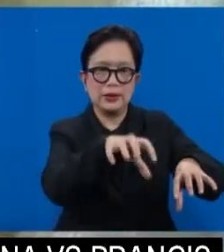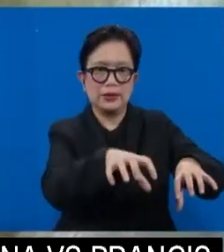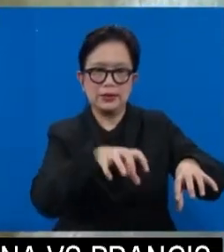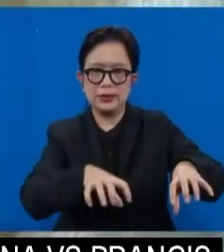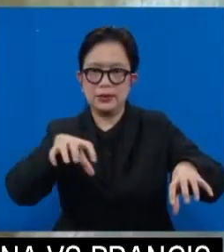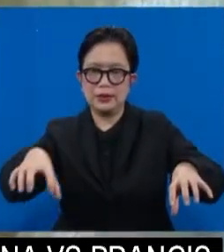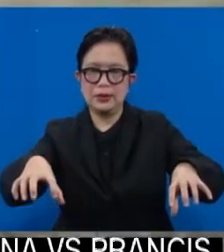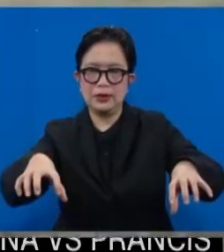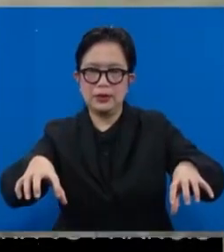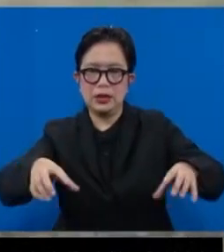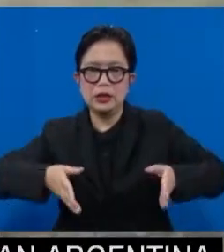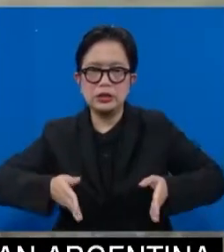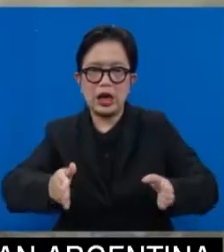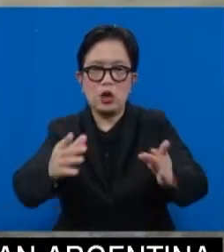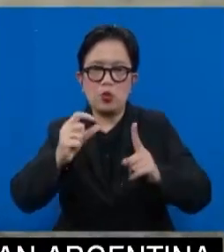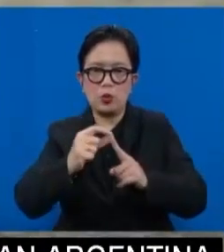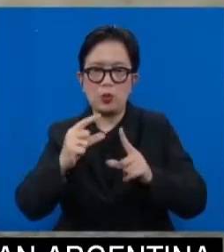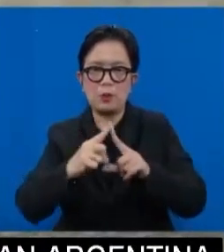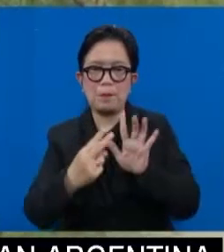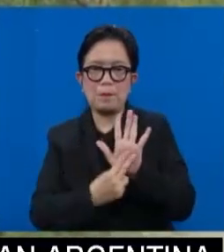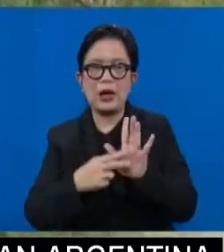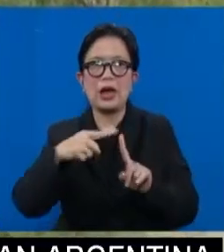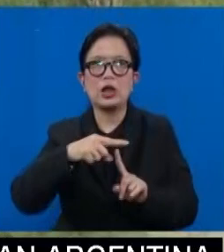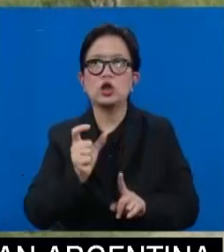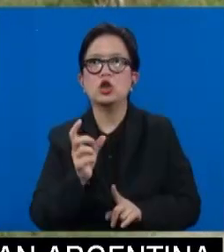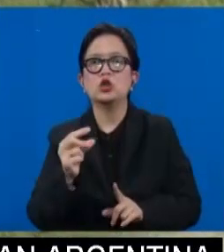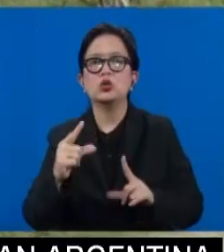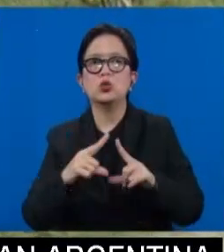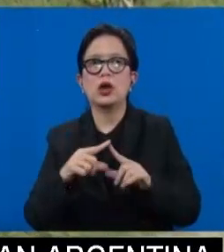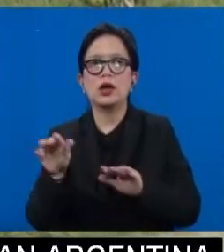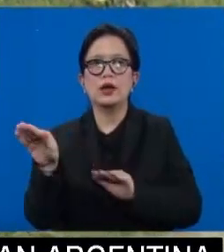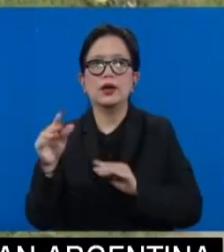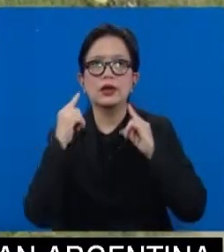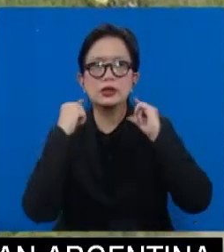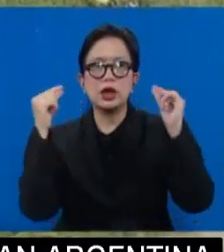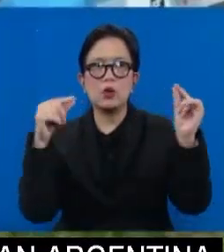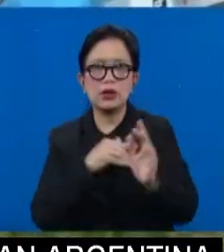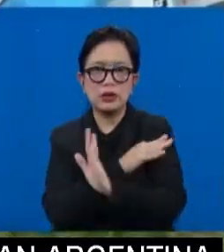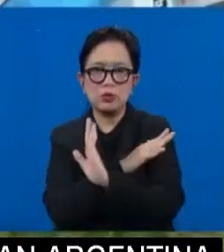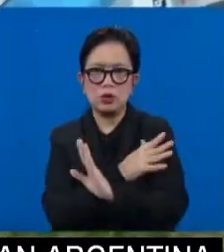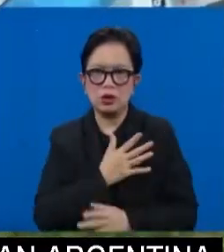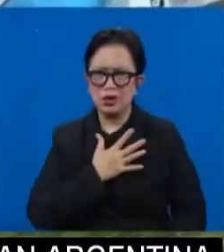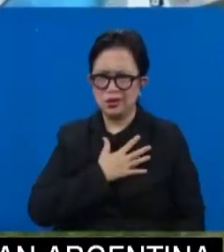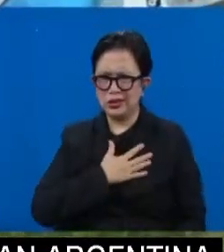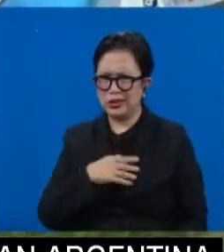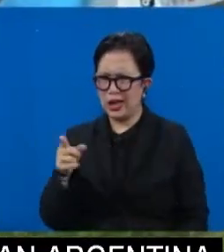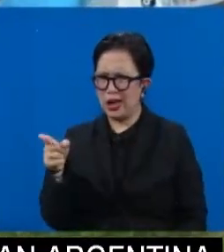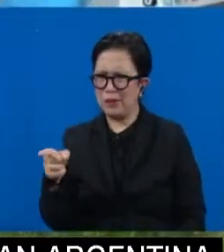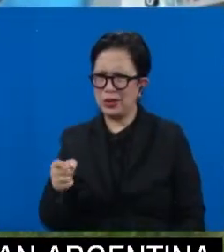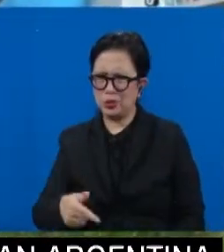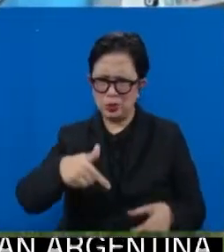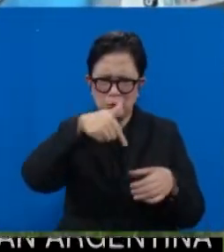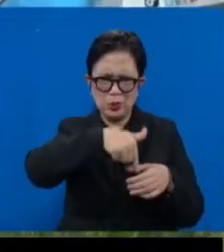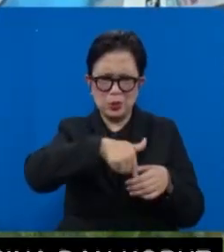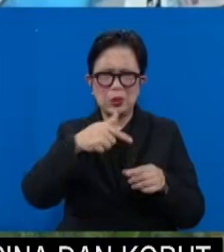jalur Pantura. Sedikitnya petugas di 3 SPBU mengeluhkan soal Pertalite yang dikirim bercampur air dan tidak layak digunakan untuk